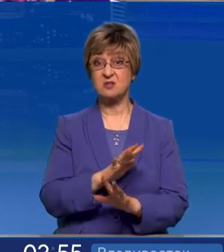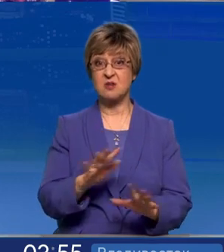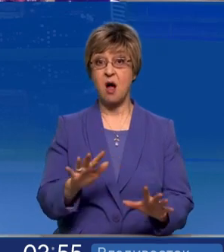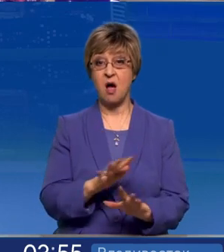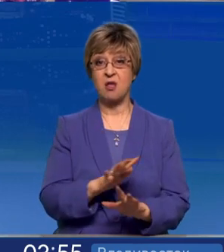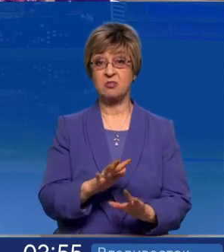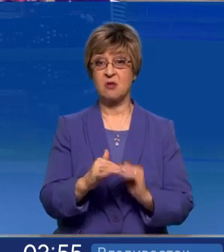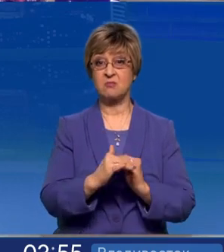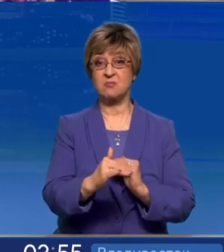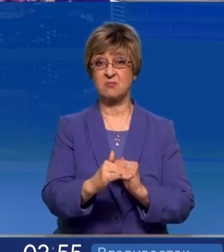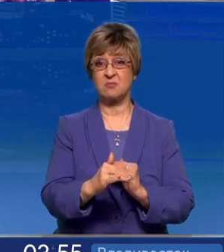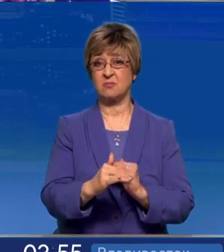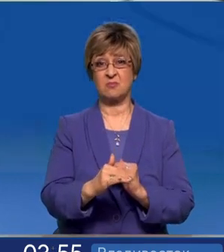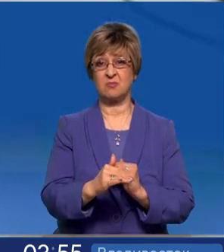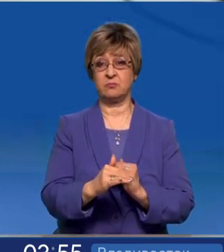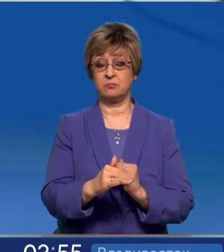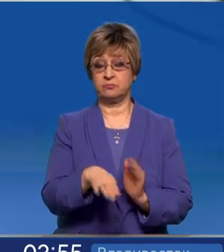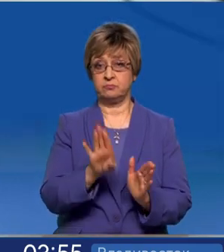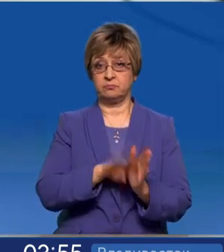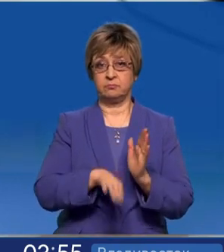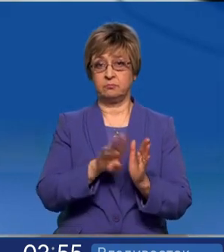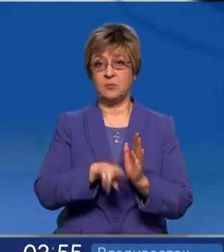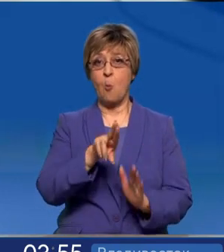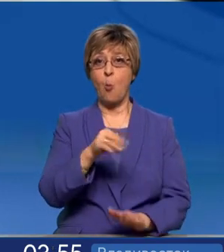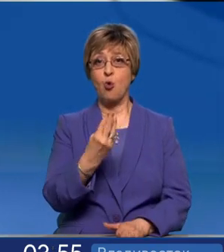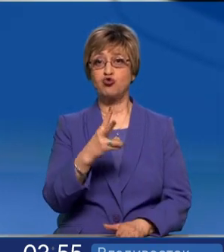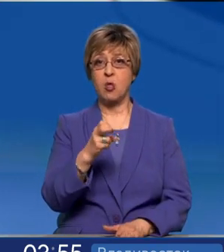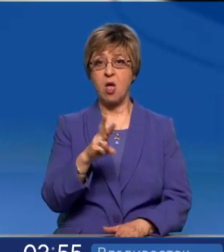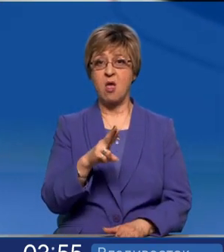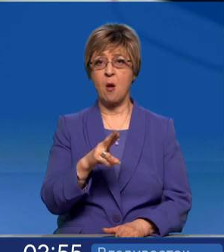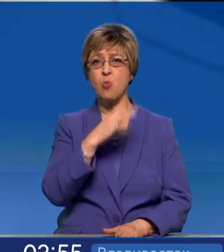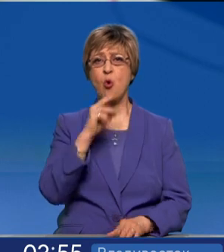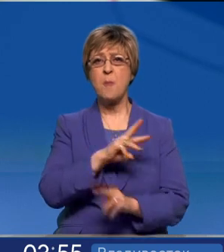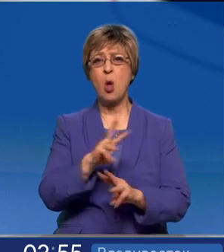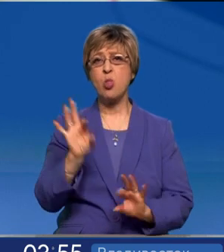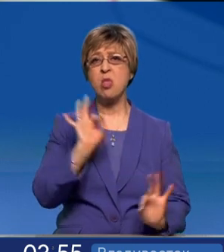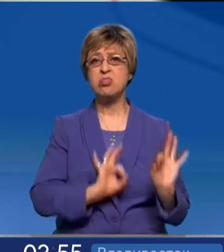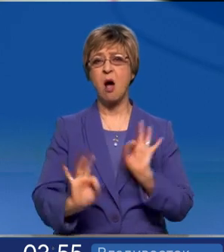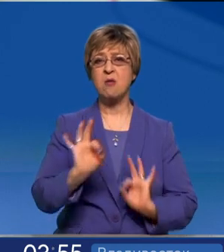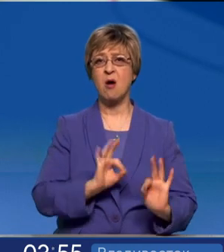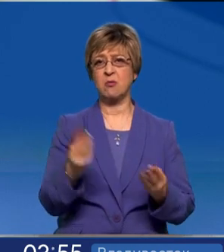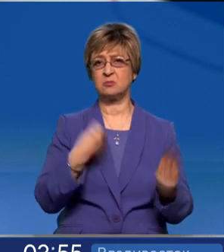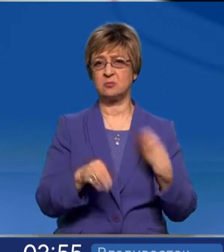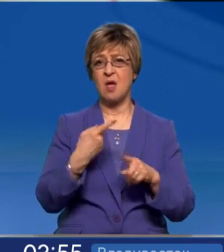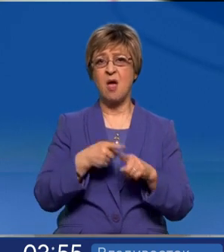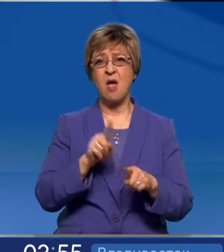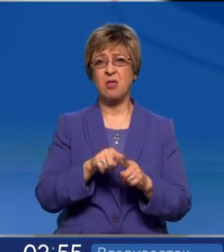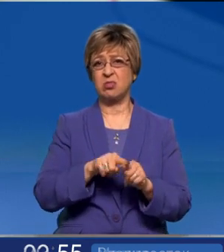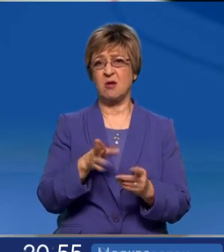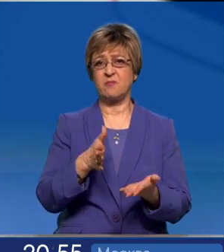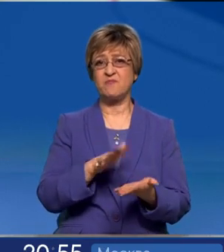очень пошлая. Угу. Хвалятся своими нарядами многомиллионными. Это же, ну, мещанство самое